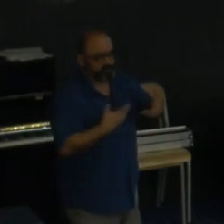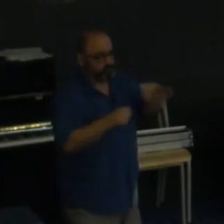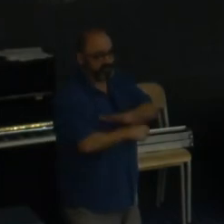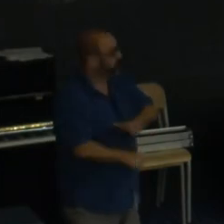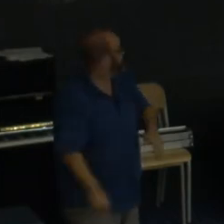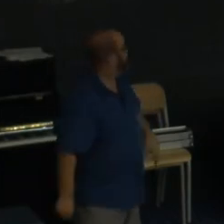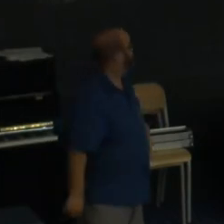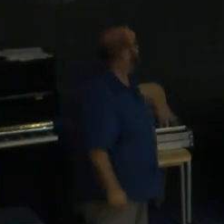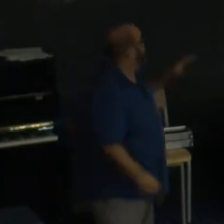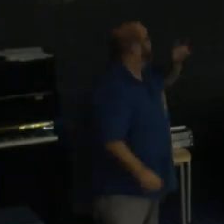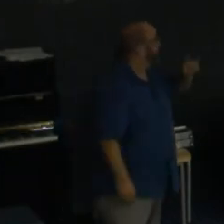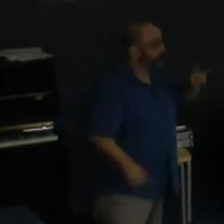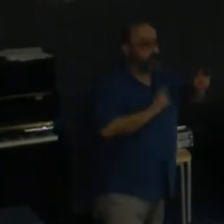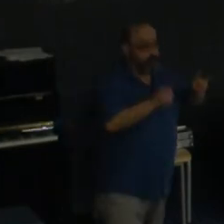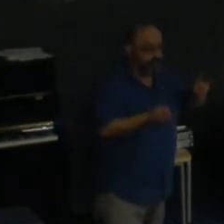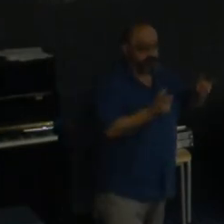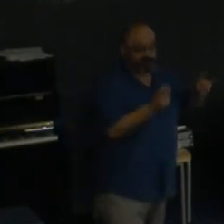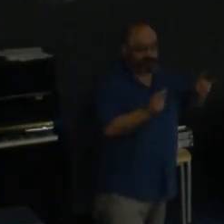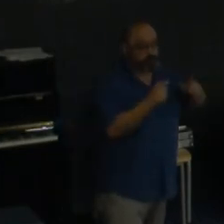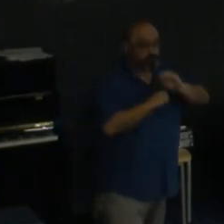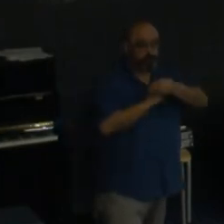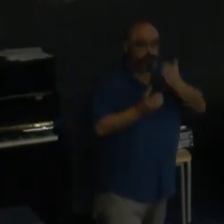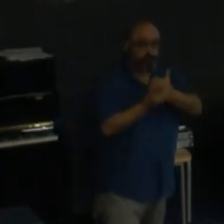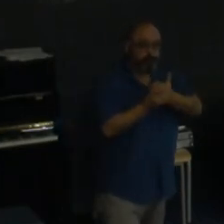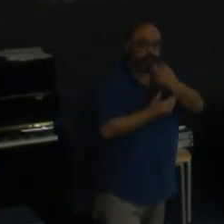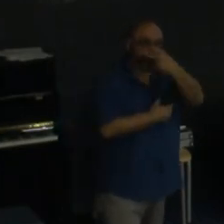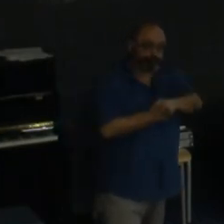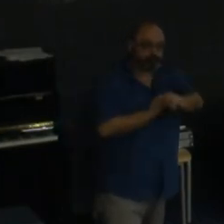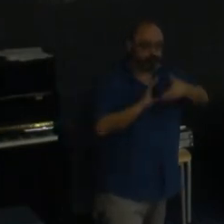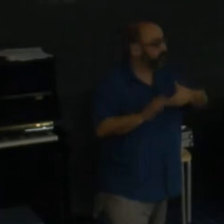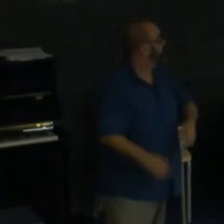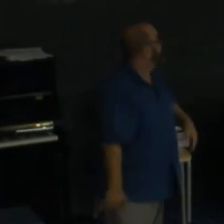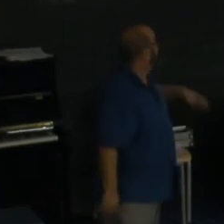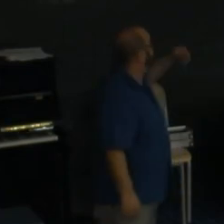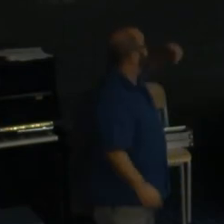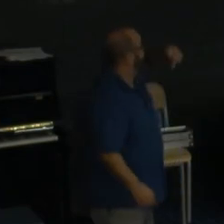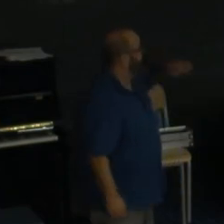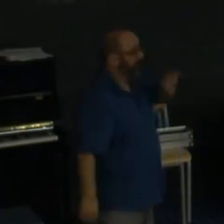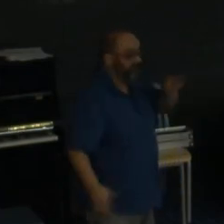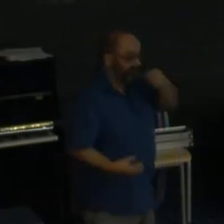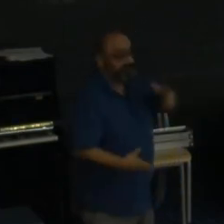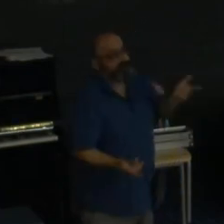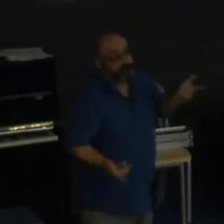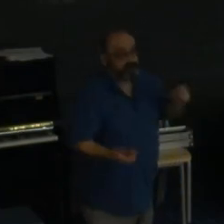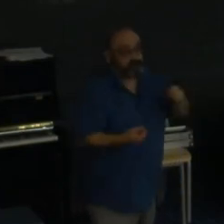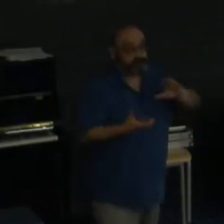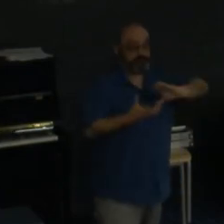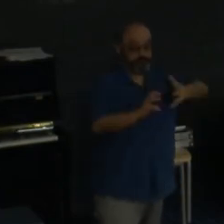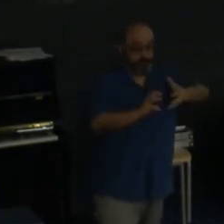le help commande, simplement, vous demandez la documentation de la commande telle qu'elle. Il y a la fonction quit, ça quitte le débugger.